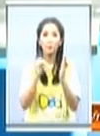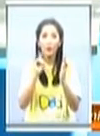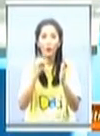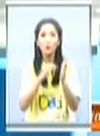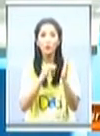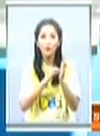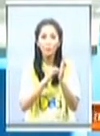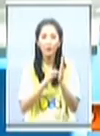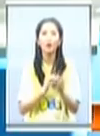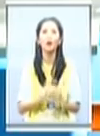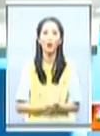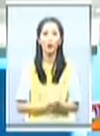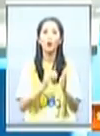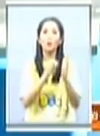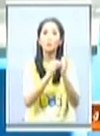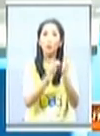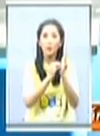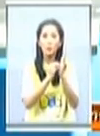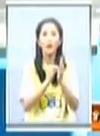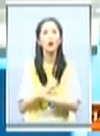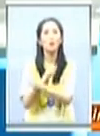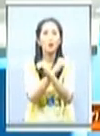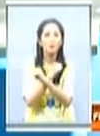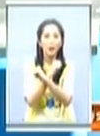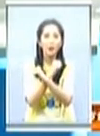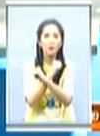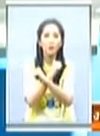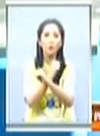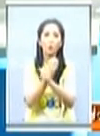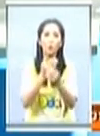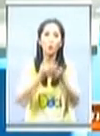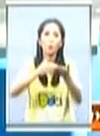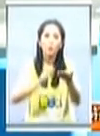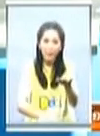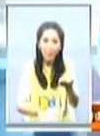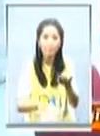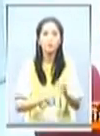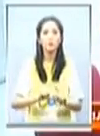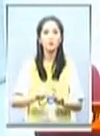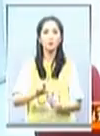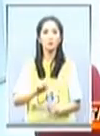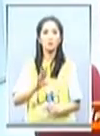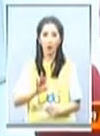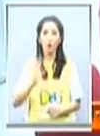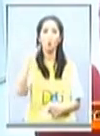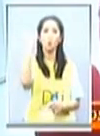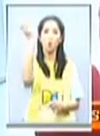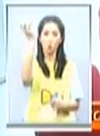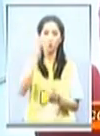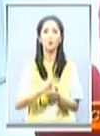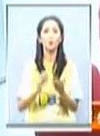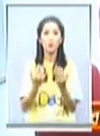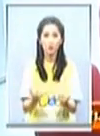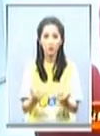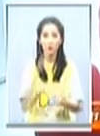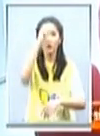อดภัยในระดับต่ำอยู่ที่39ของโลก อ๋อตกใจสิได้ยินอย่างนี้ใจไม่ดีนะคะ ใช่ฮะเพราะว่าวสท.หรือว่าวิศวกรร